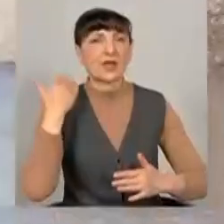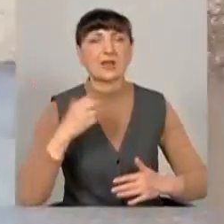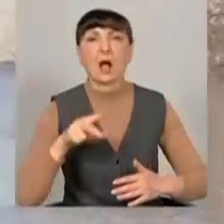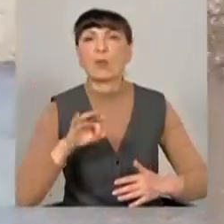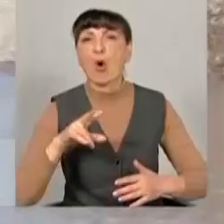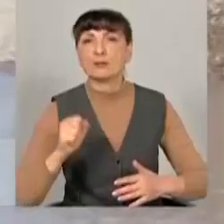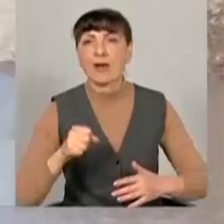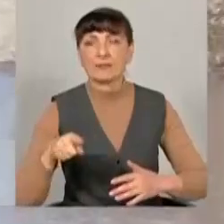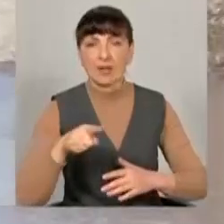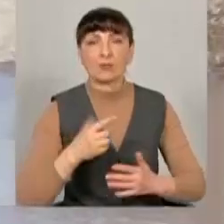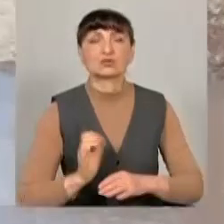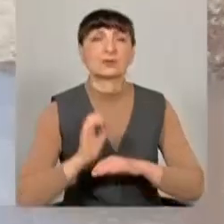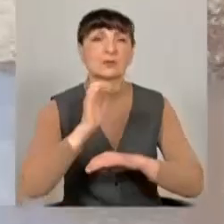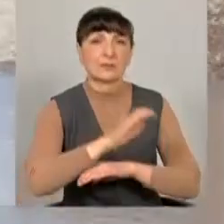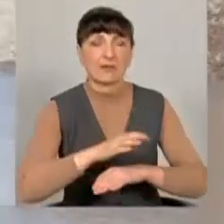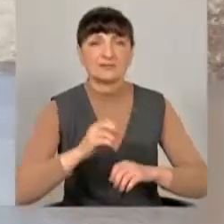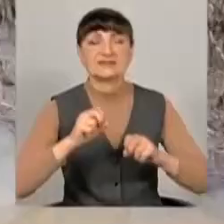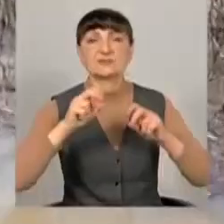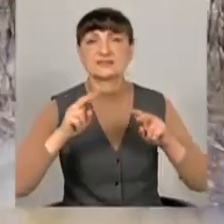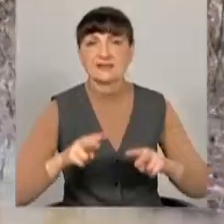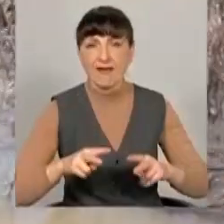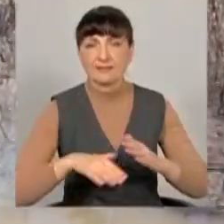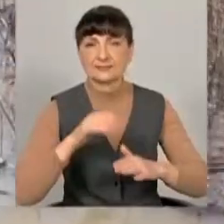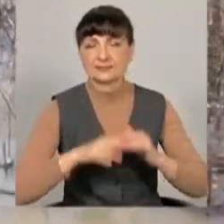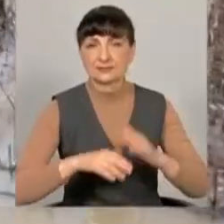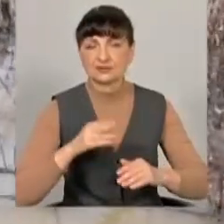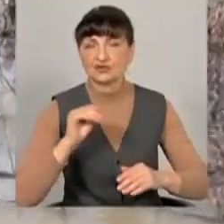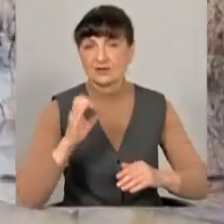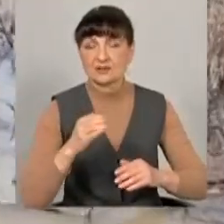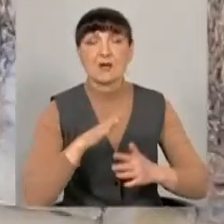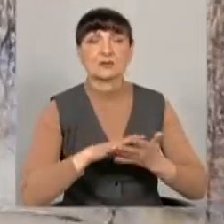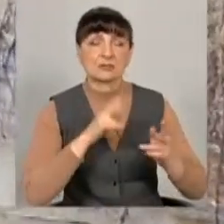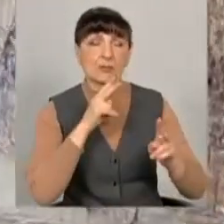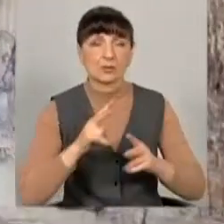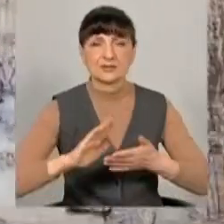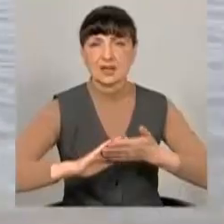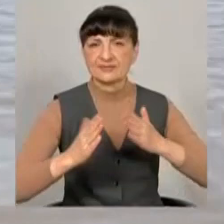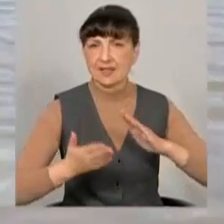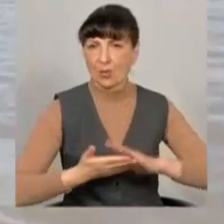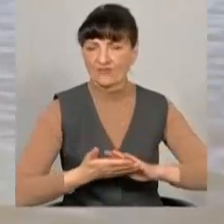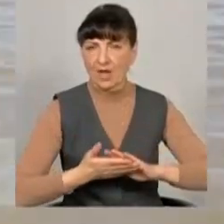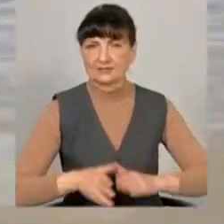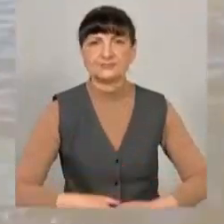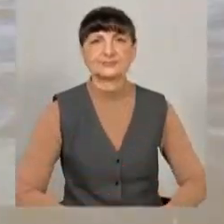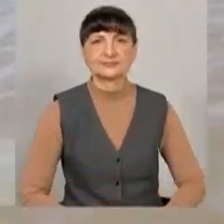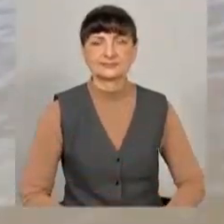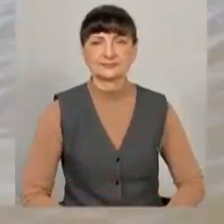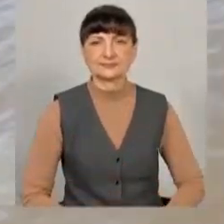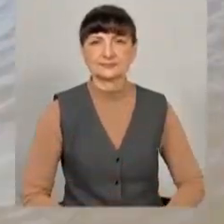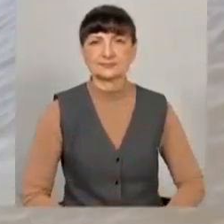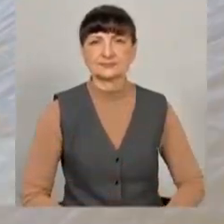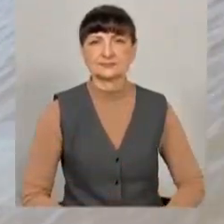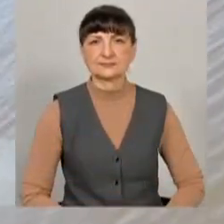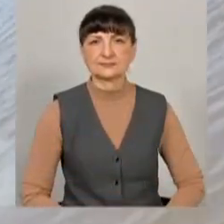в сторону СКО направилась вторая. Специалисты департамента ПЧС продолжают наблюдать за обстановкой в регионе. Нургуль Алина, Самат Юлубаев, телеканал